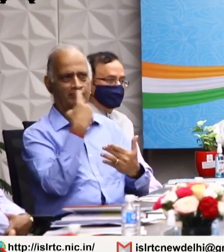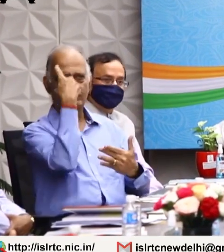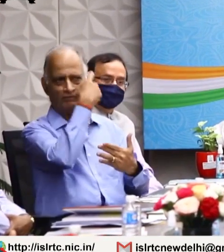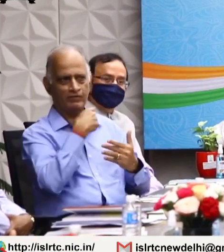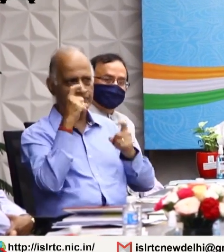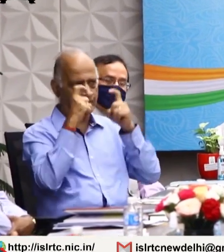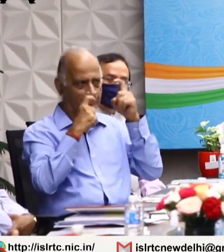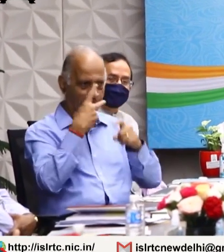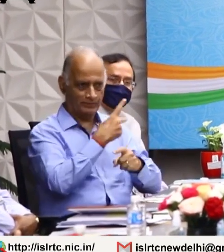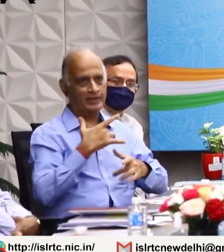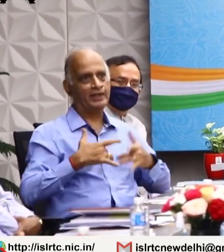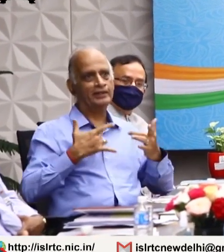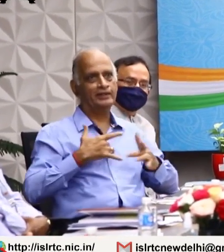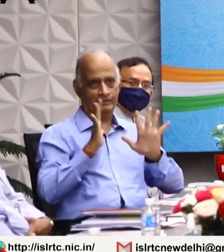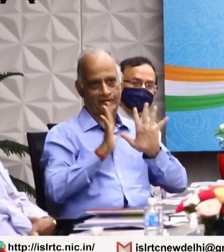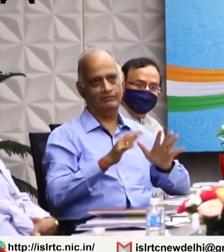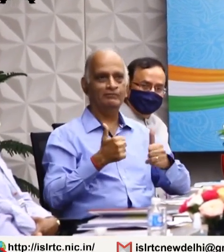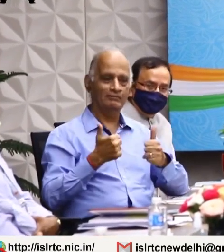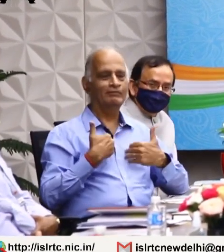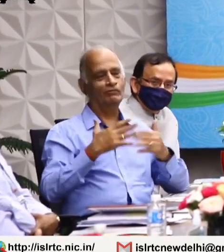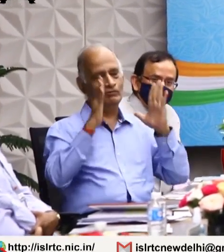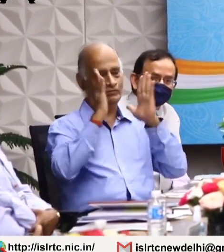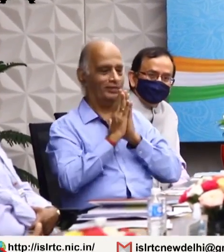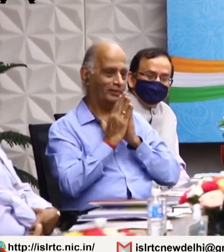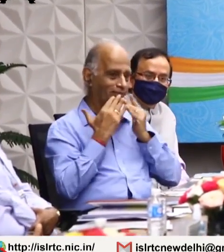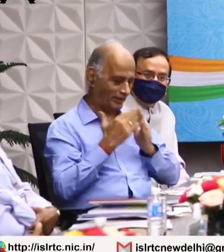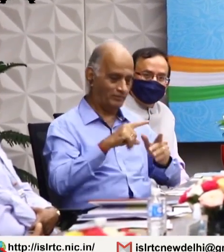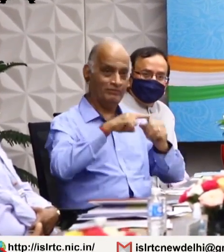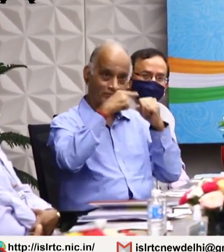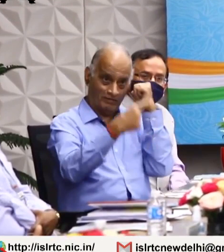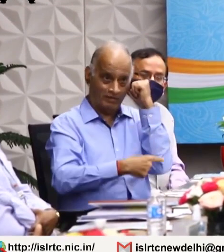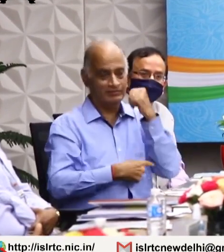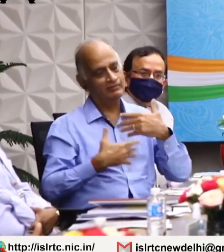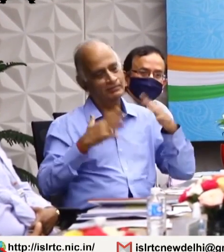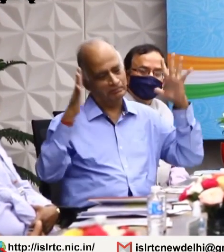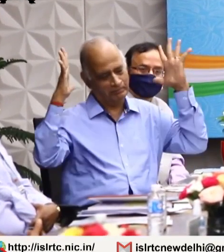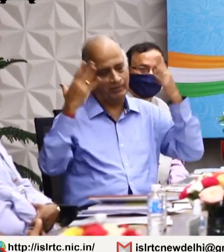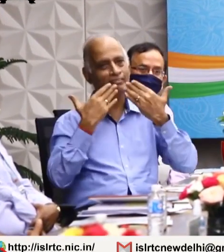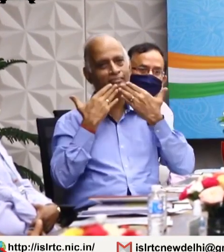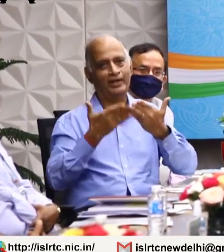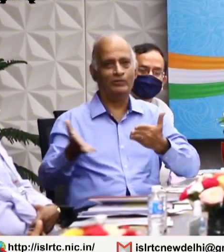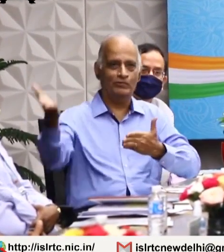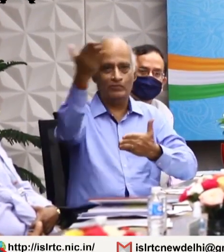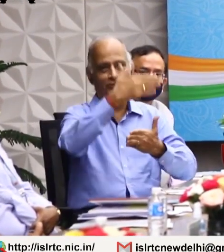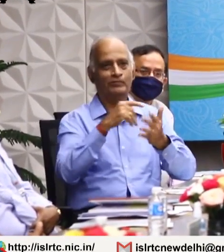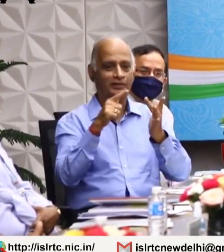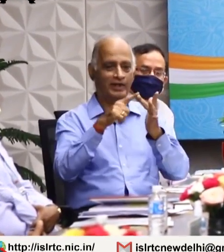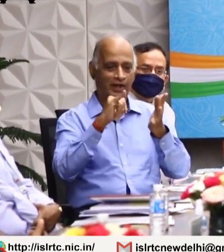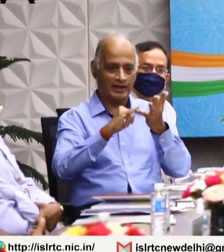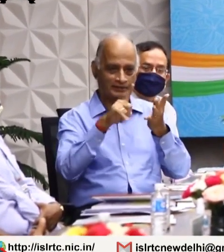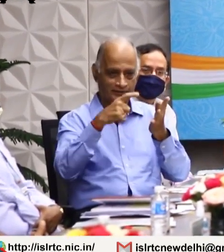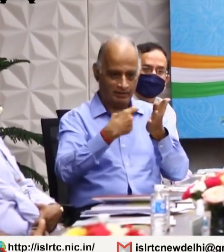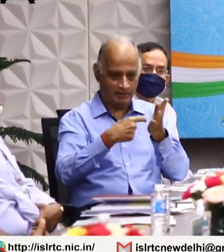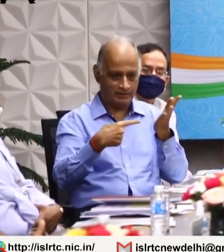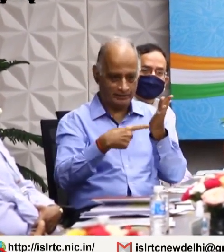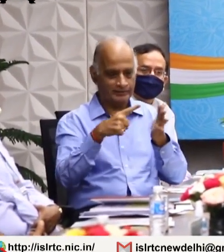हैं, उसके लिए मैं हृदय से धन्यवाद देना चाहता हूँ। आप बहुत अच्छे से मैम हम सर और मैम हमको सुन रहे हैं तो उसके लिए अंत में सभी